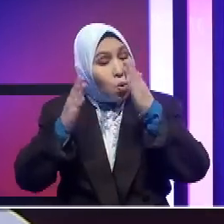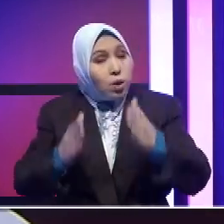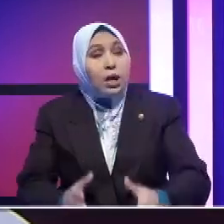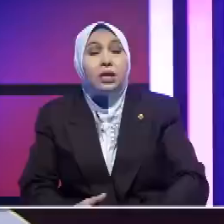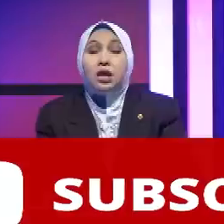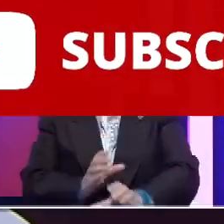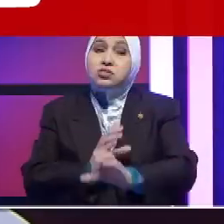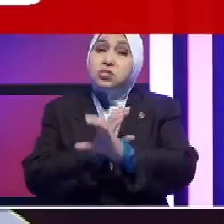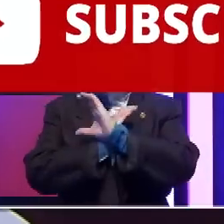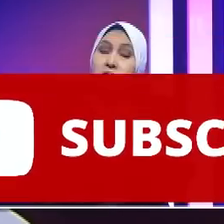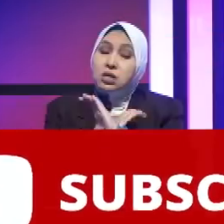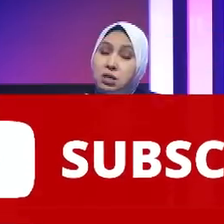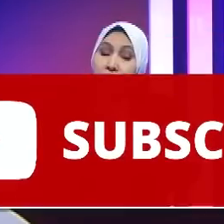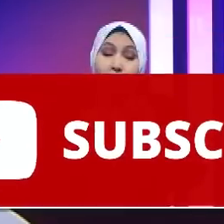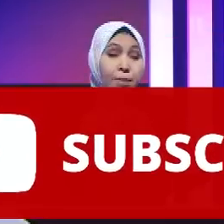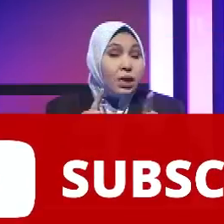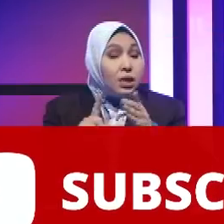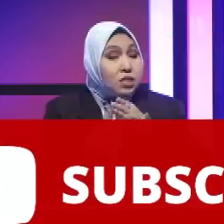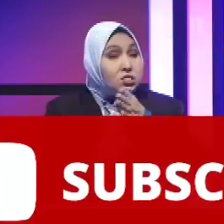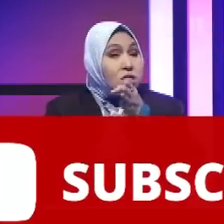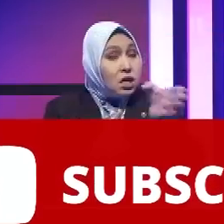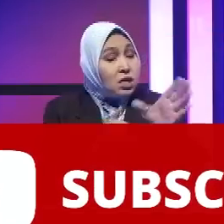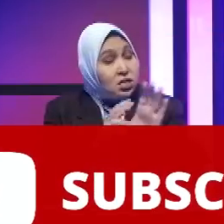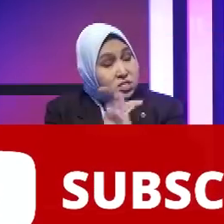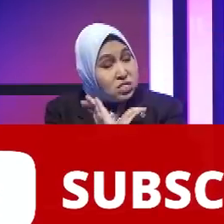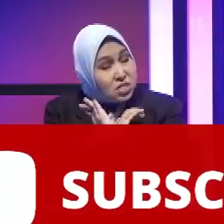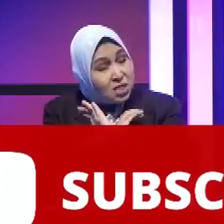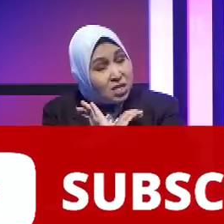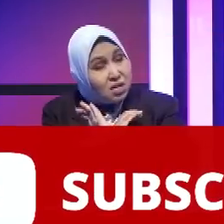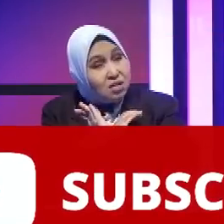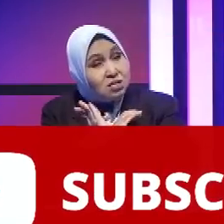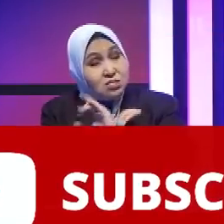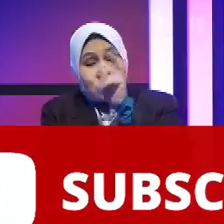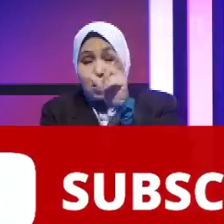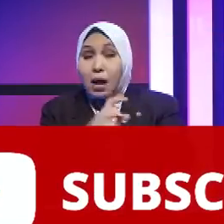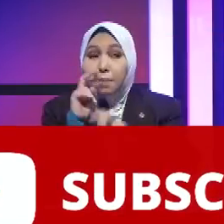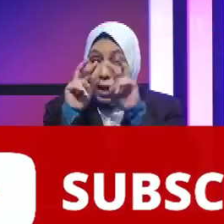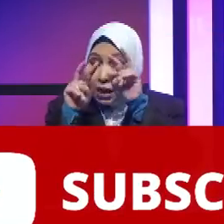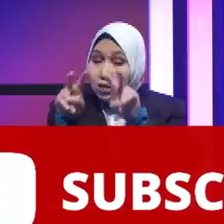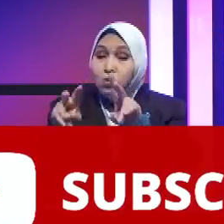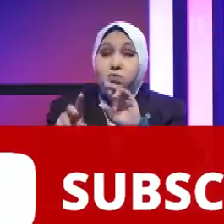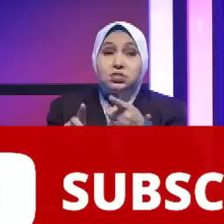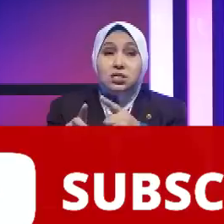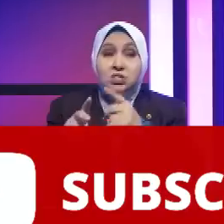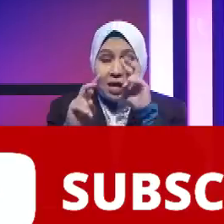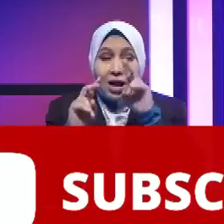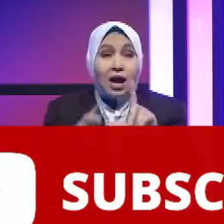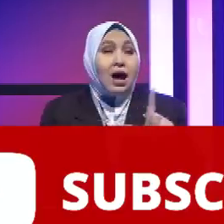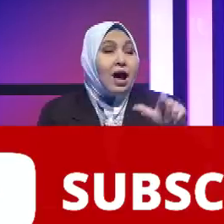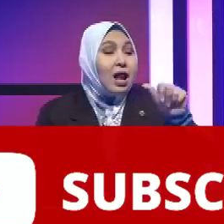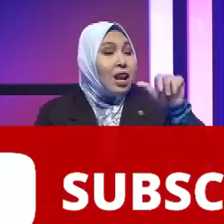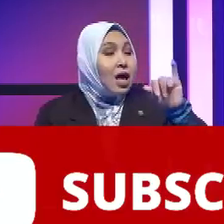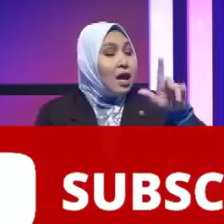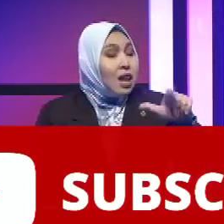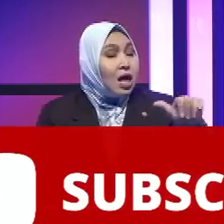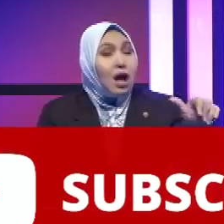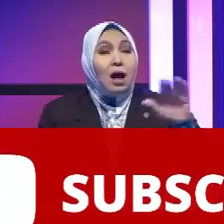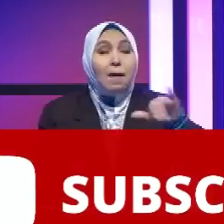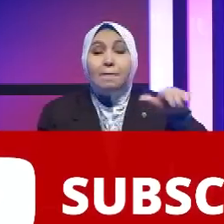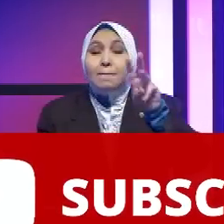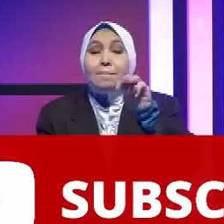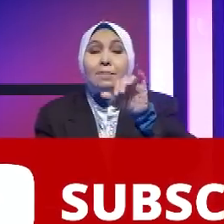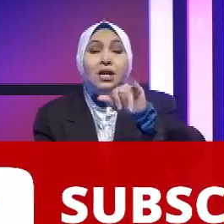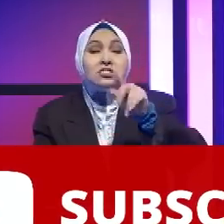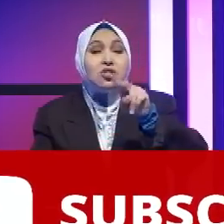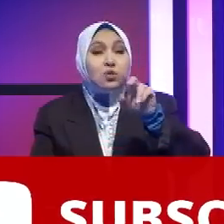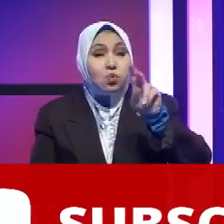cinta dia akan sesat. Dia cinta seseorang tu, Allah, dia nampak dia aje. Itu Allah, yang ada apa? Laila Majnun kan. Okey. Pasal apa? Pasal